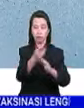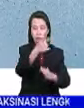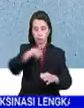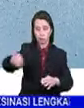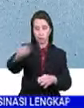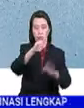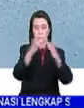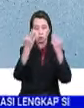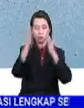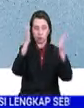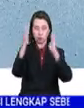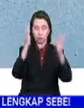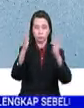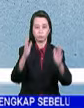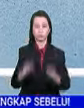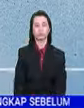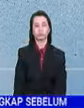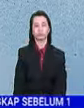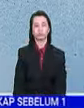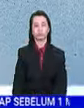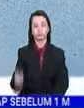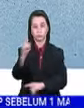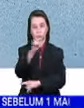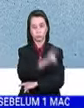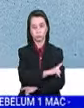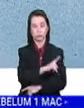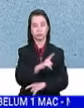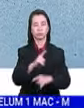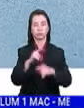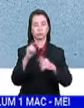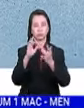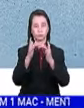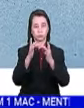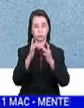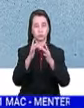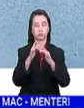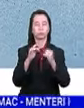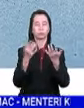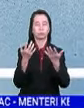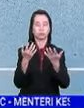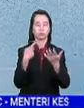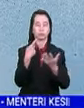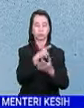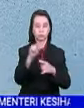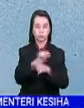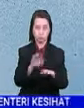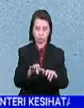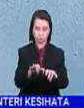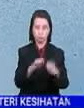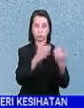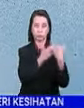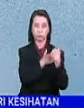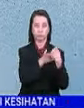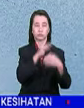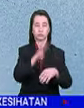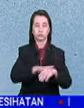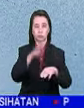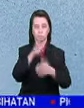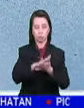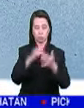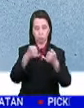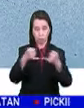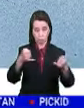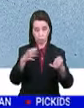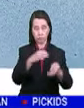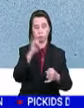Malaysia. Sempena Hari Keselamatan Internet SID hari ini, sama-sama kita menjadi pengguna internet yang bertanggungjawab semasa dalam talian